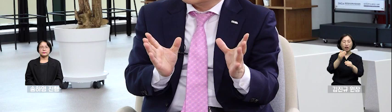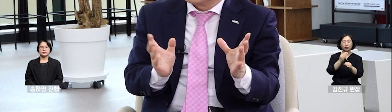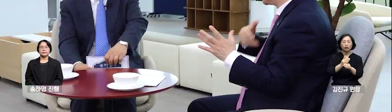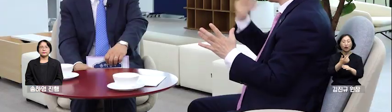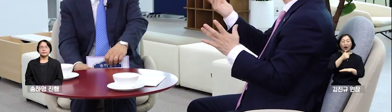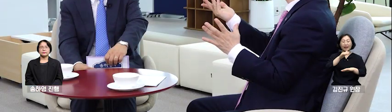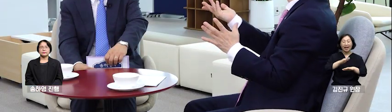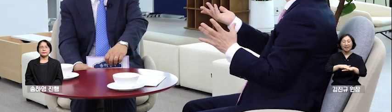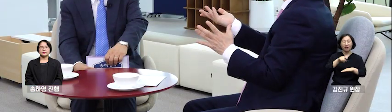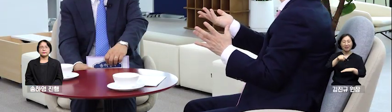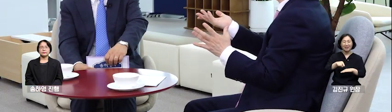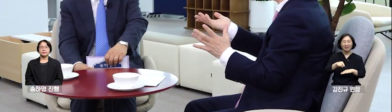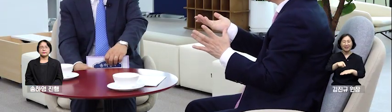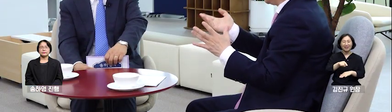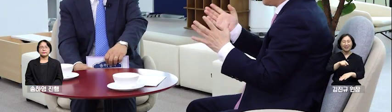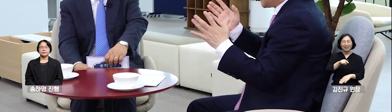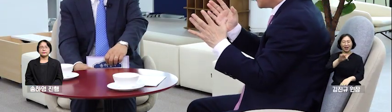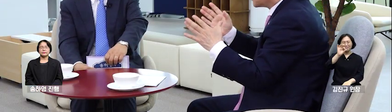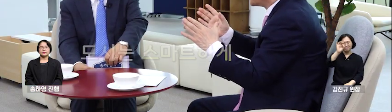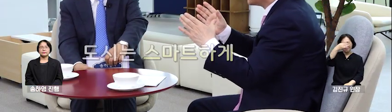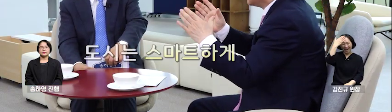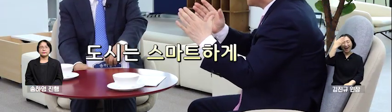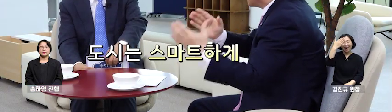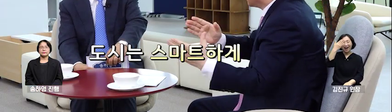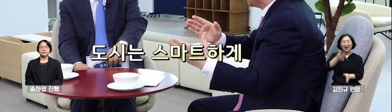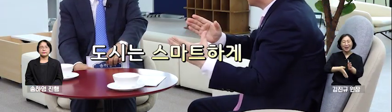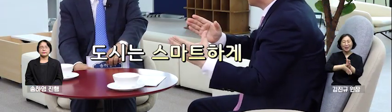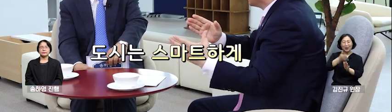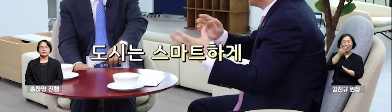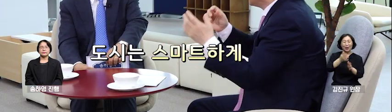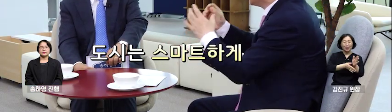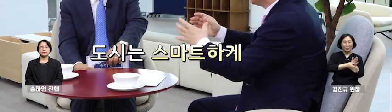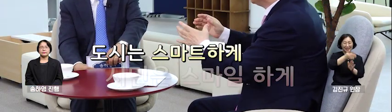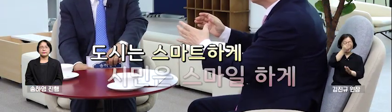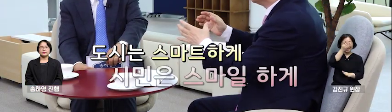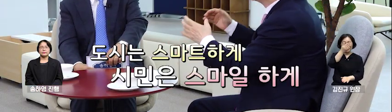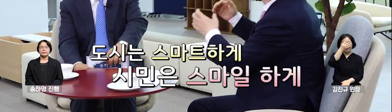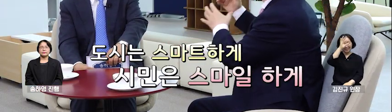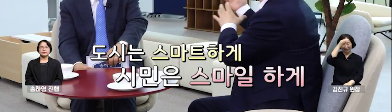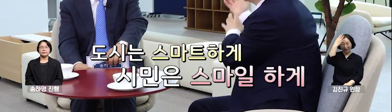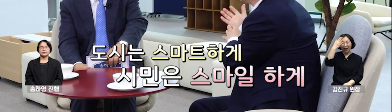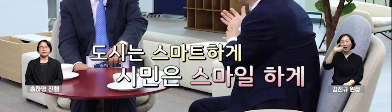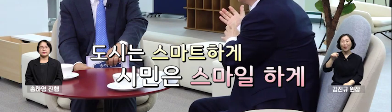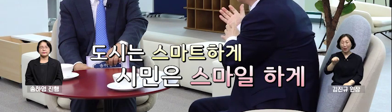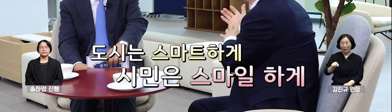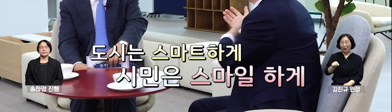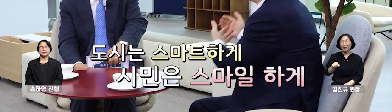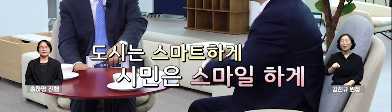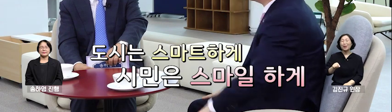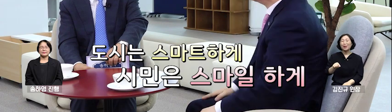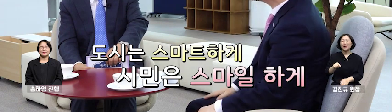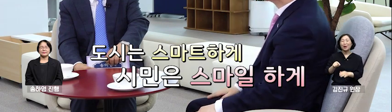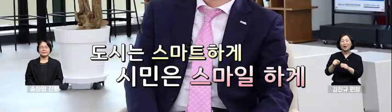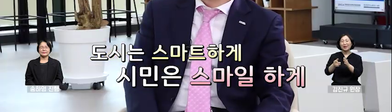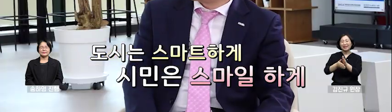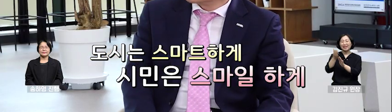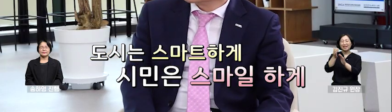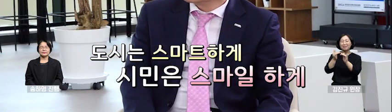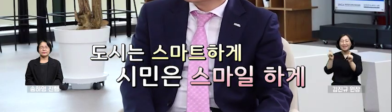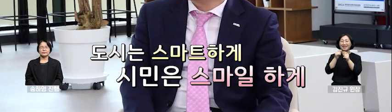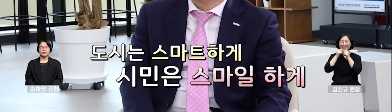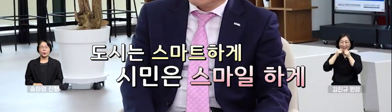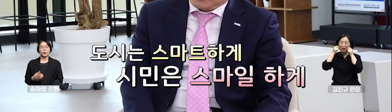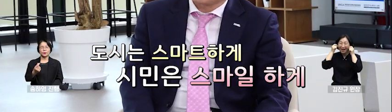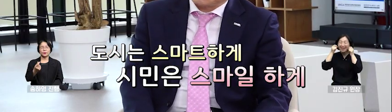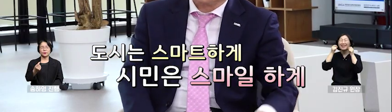스마트하게 제가 슬로건 1부 안 되었는데요 도시는 스마트하게 시민은 스마일 하게 희생양 세력을 1 막